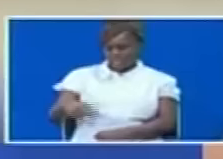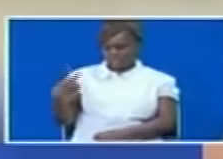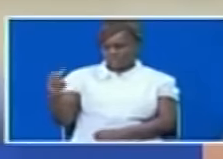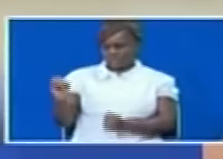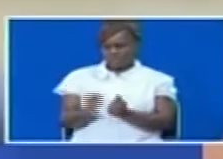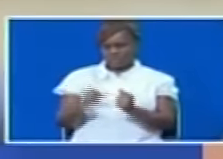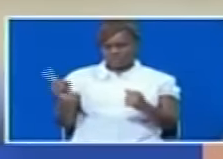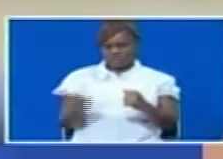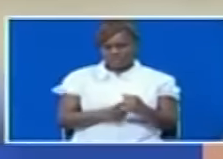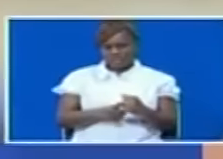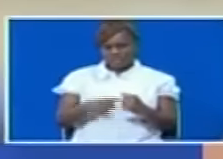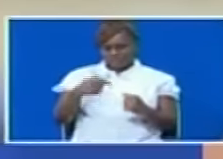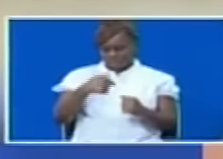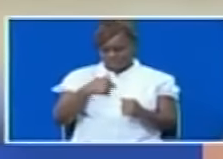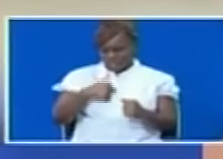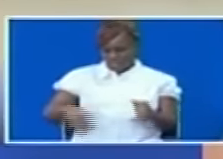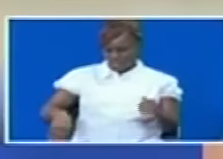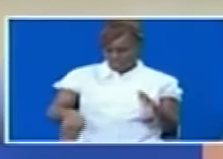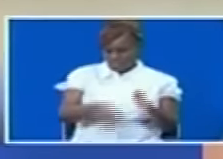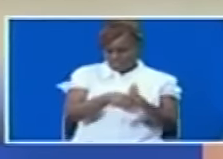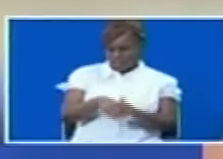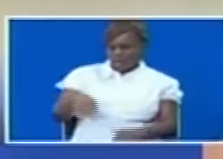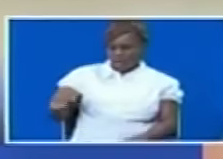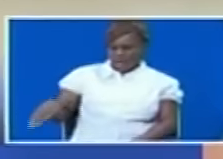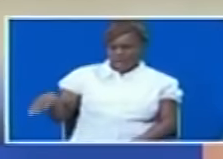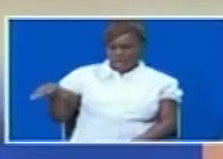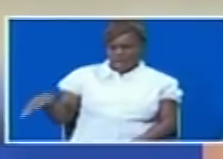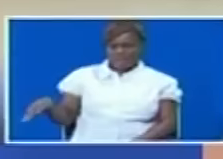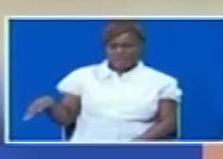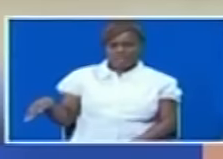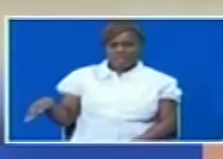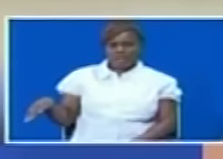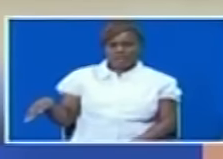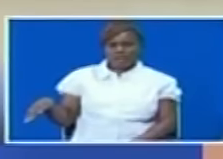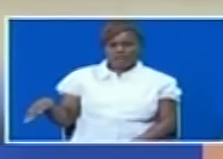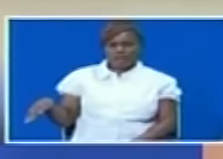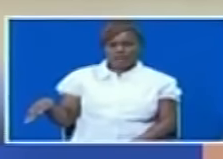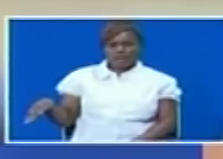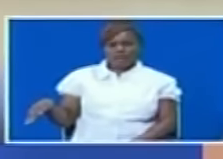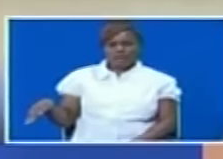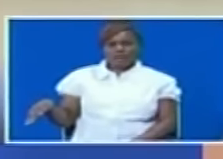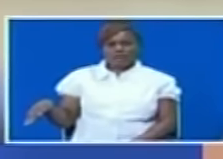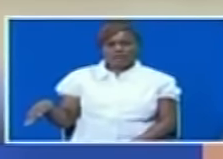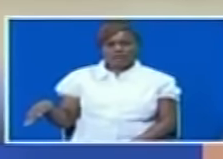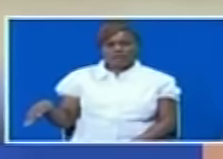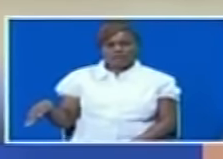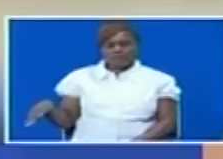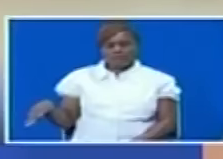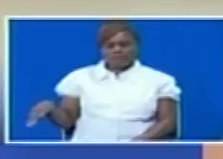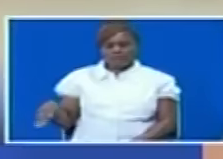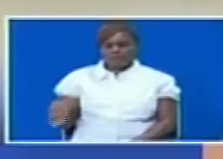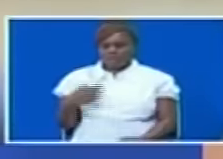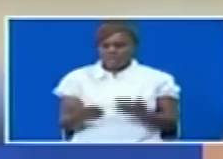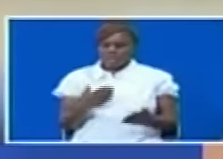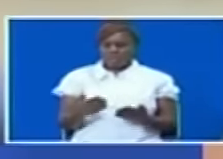2016. Litolewa mapema sana, na mimi ningeonelea